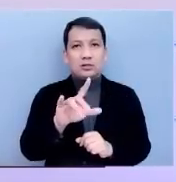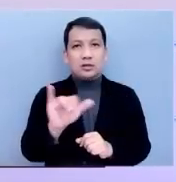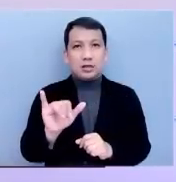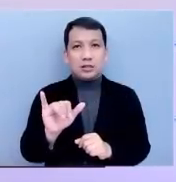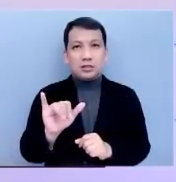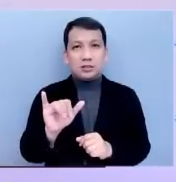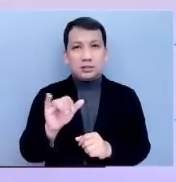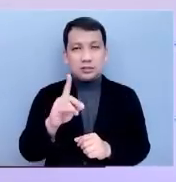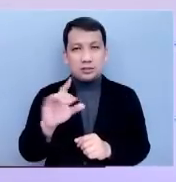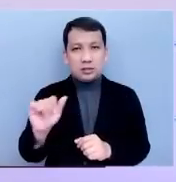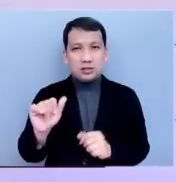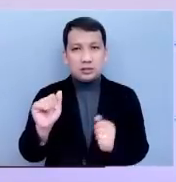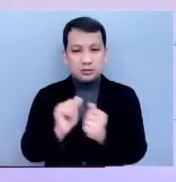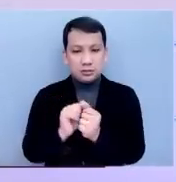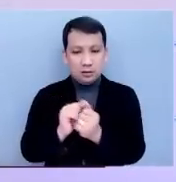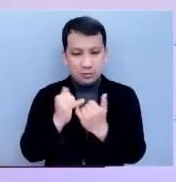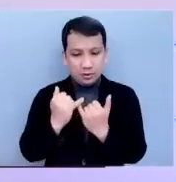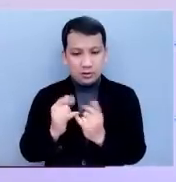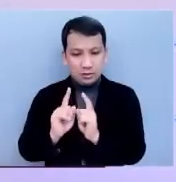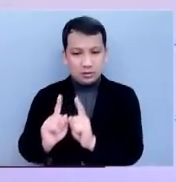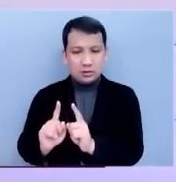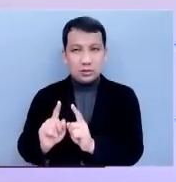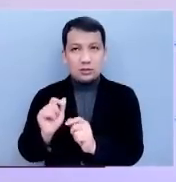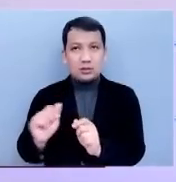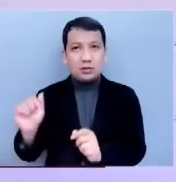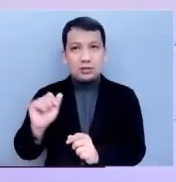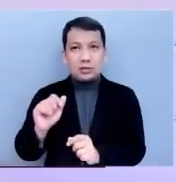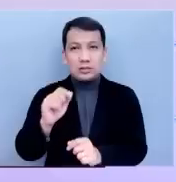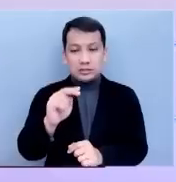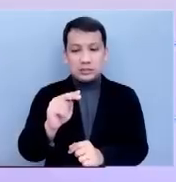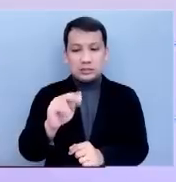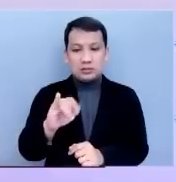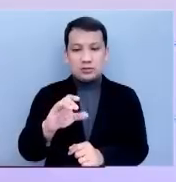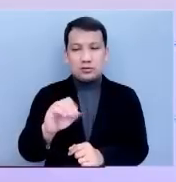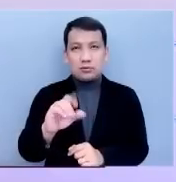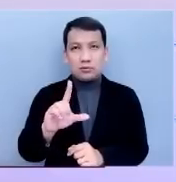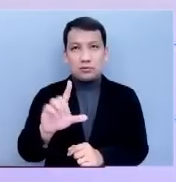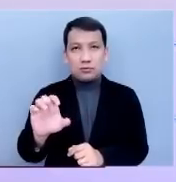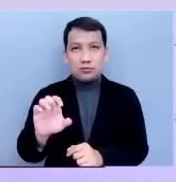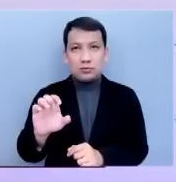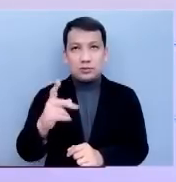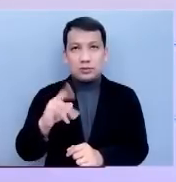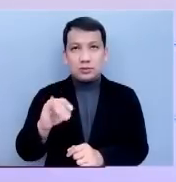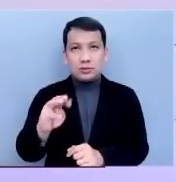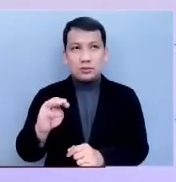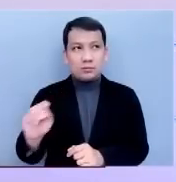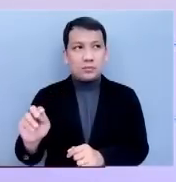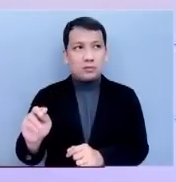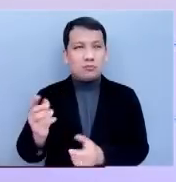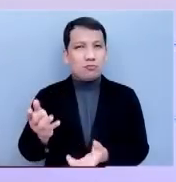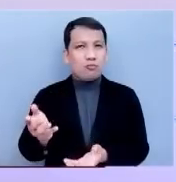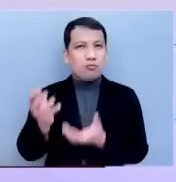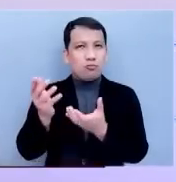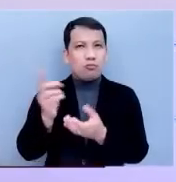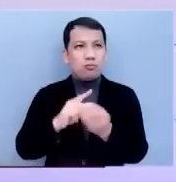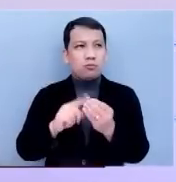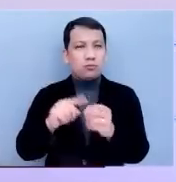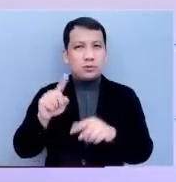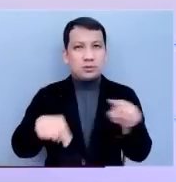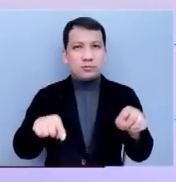this time, kasama niyang Hollywood star na si Nicole Kidman. O, di ba? Bongga! Yan at iba pang